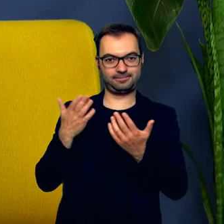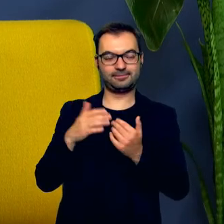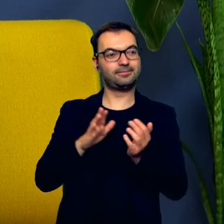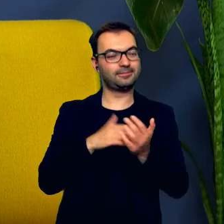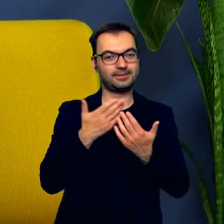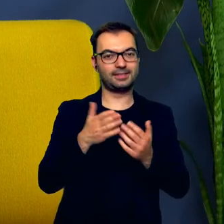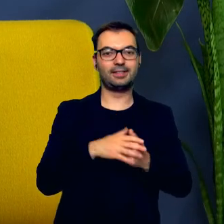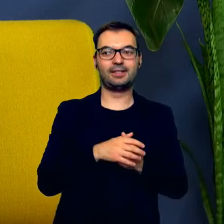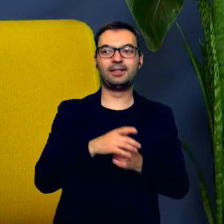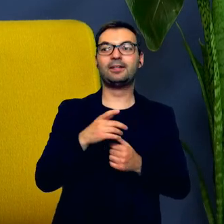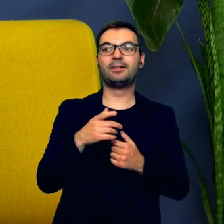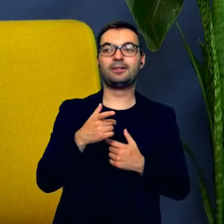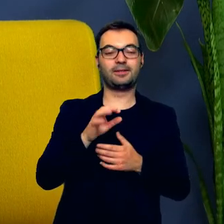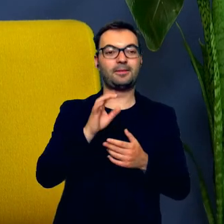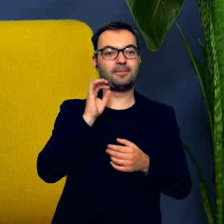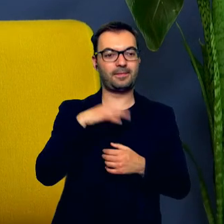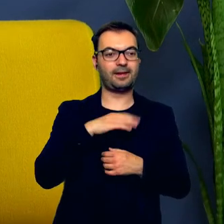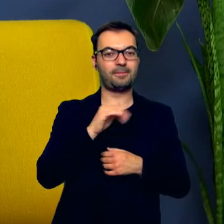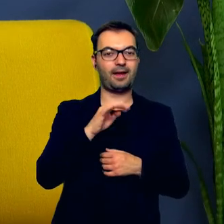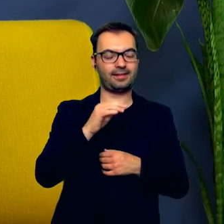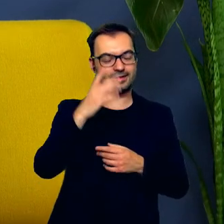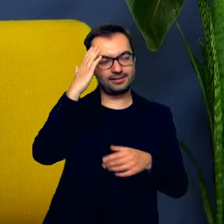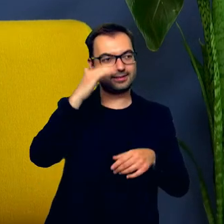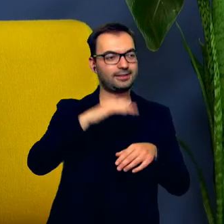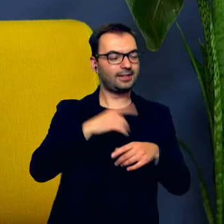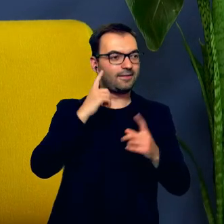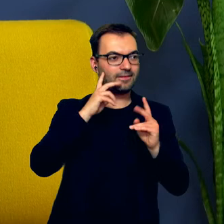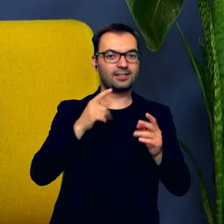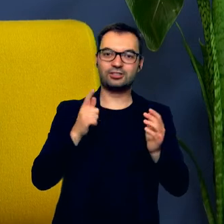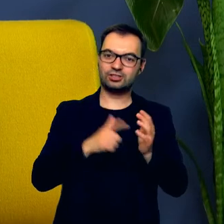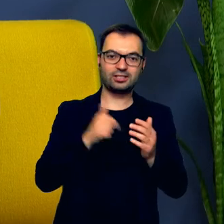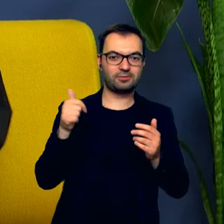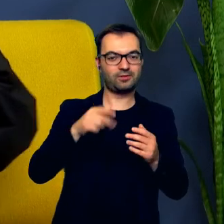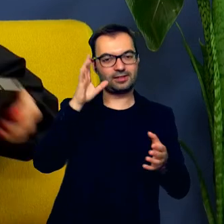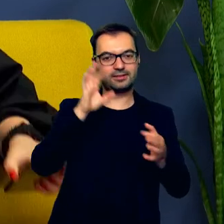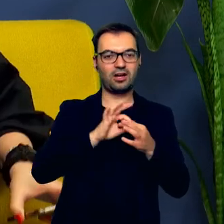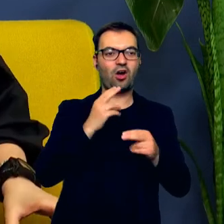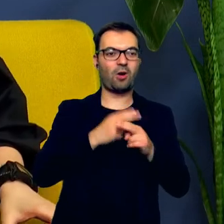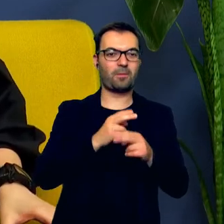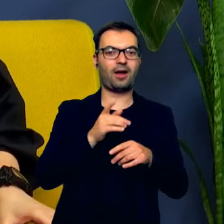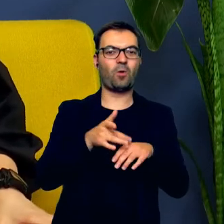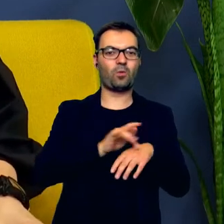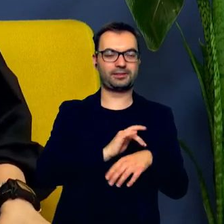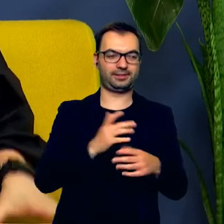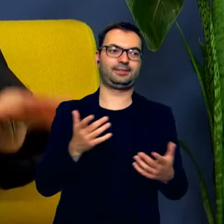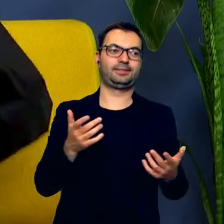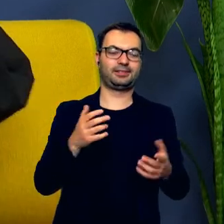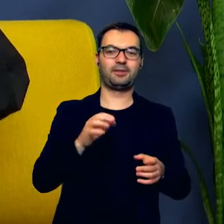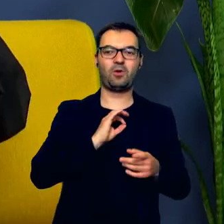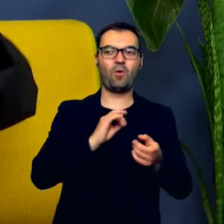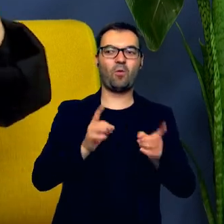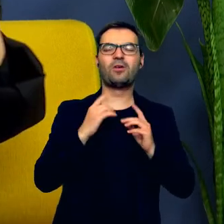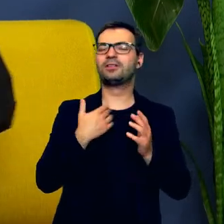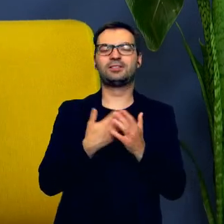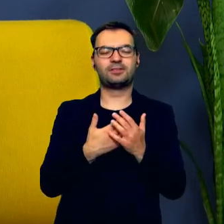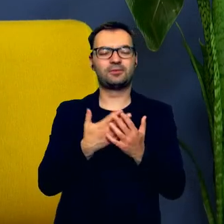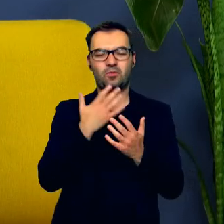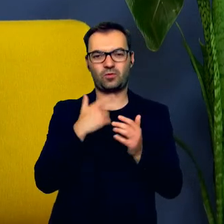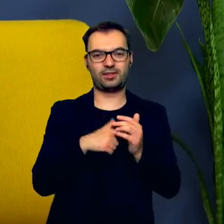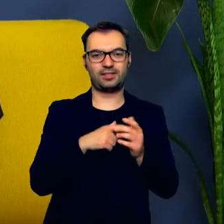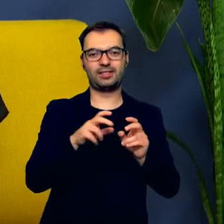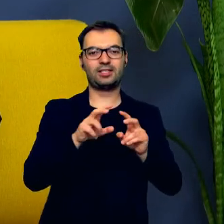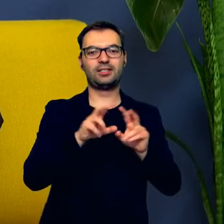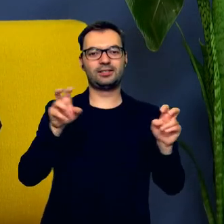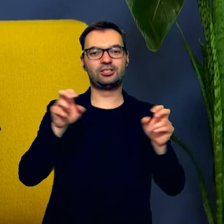konkursie. I pisze pan, pani Beato, uświadomiła mi pani, że powinienem częściej nawiązywać do choroby Edwarda. Moją uwagę w kontekście, bo teraz czemu o tym mówię, w kontekście